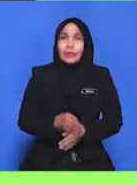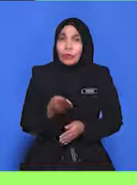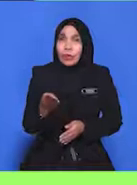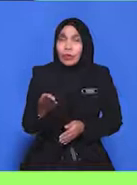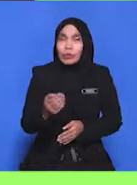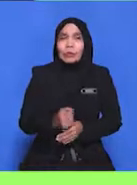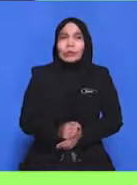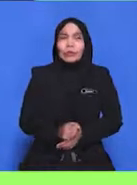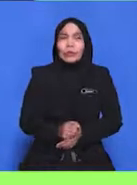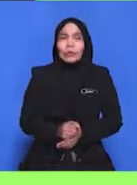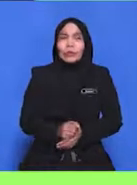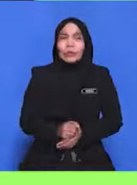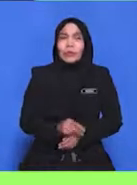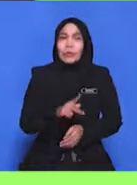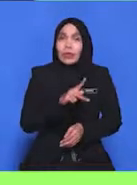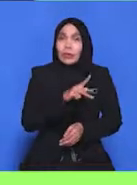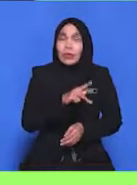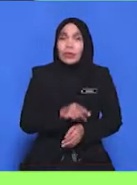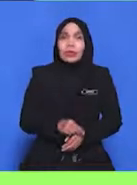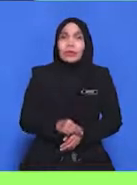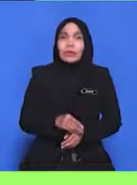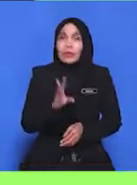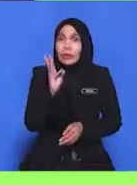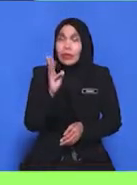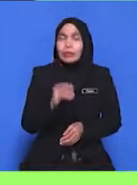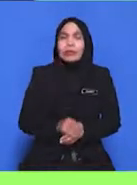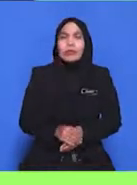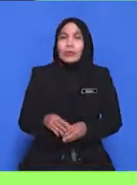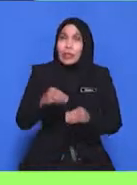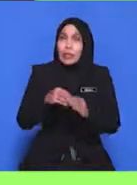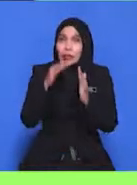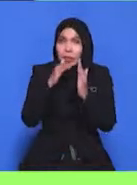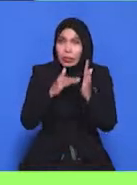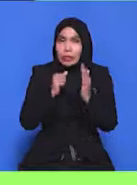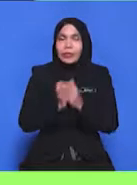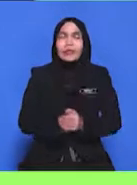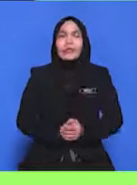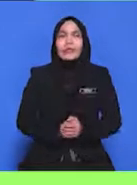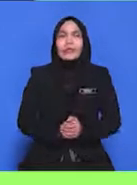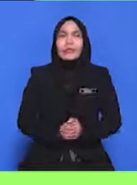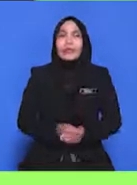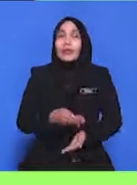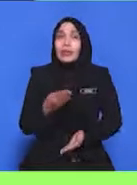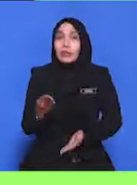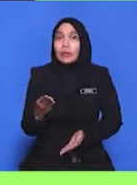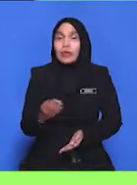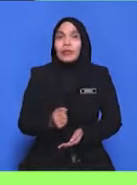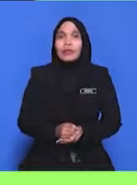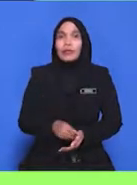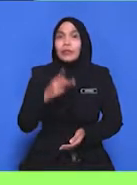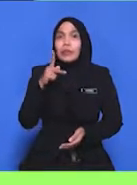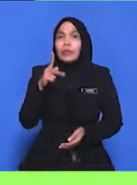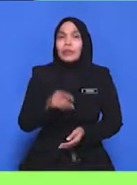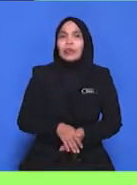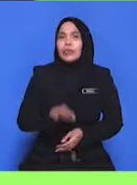adalah khalifah yang keenam dalam senarai pemerintahan kerajaan Umayyah. Beliau telah memerintah selama